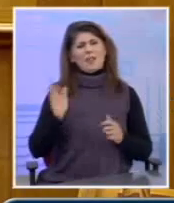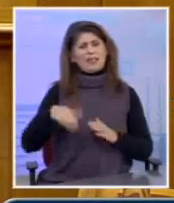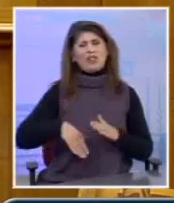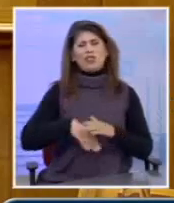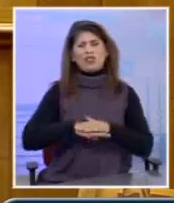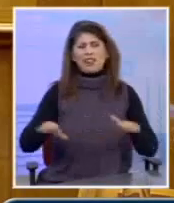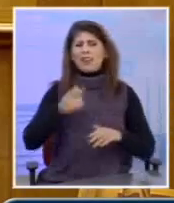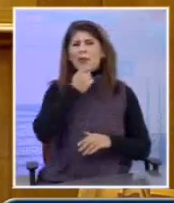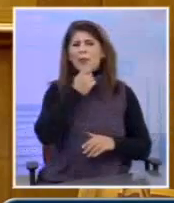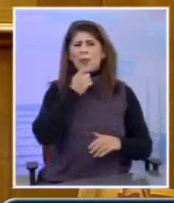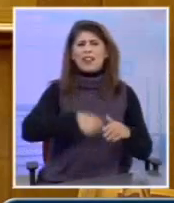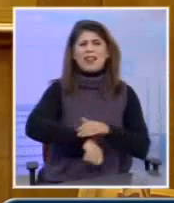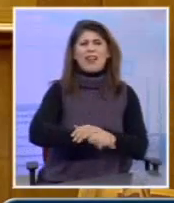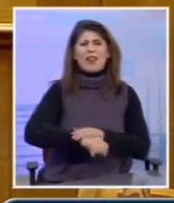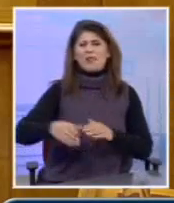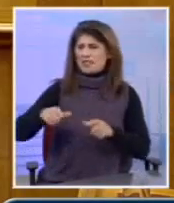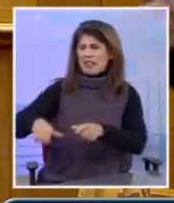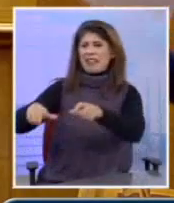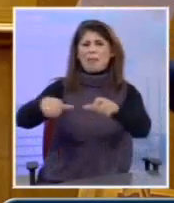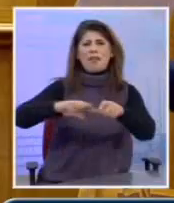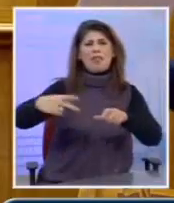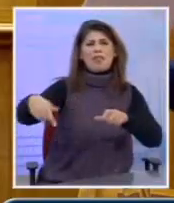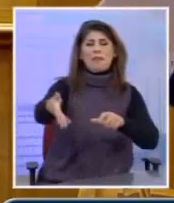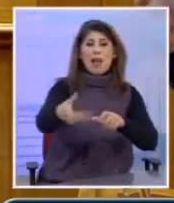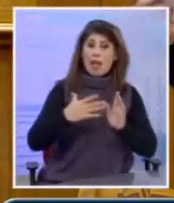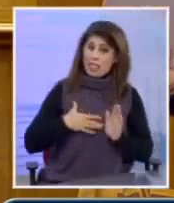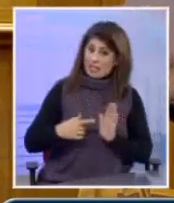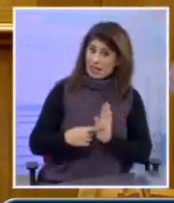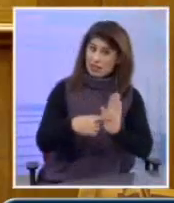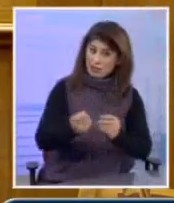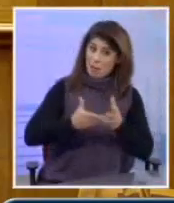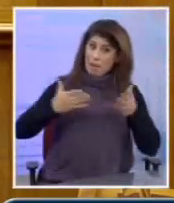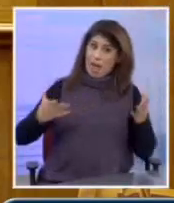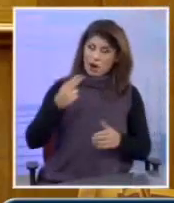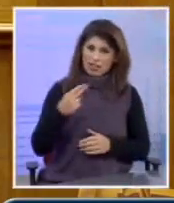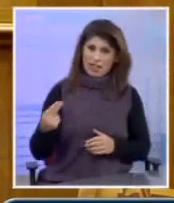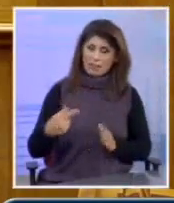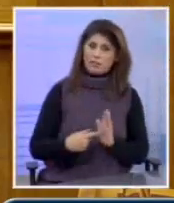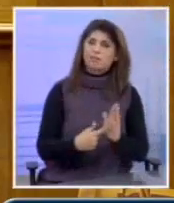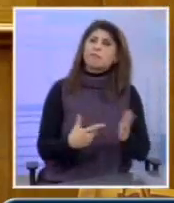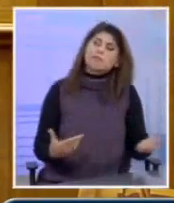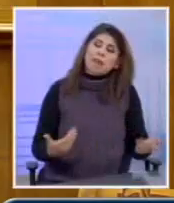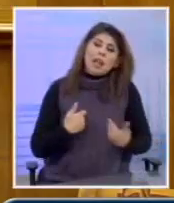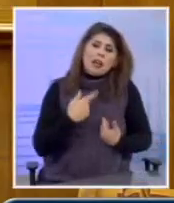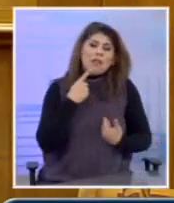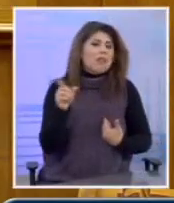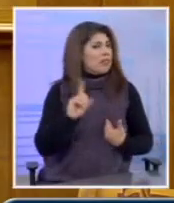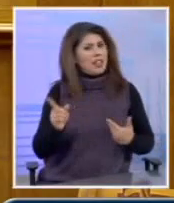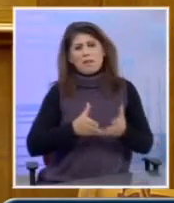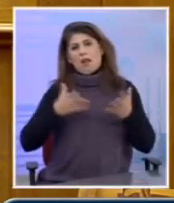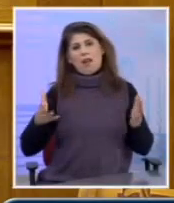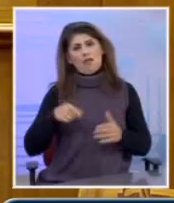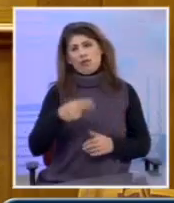αγώνων στα διπλανά γήπεδα. Θέλετε να το αναδείξουμε αυτό το θέμα ως μείζον? Ναι, εγώ λέω δεν είναι μείζον αυτό το